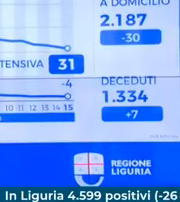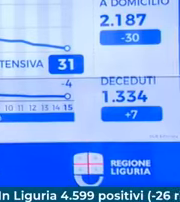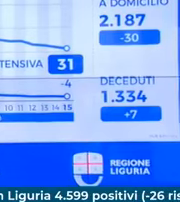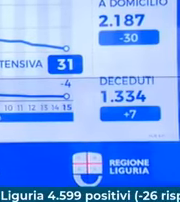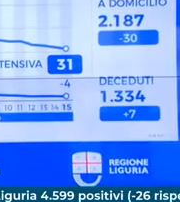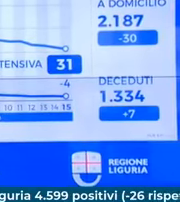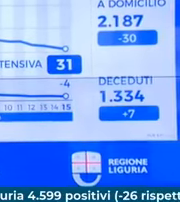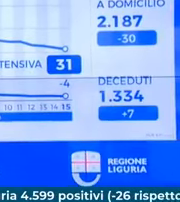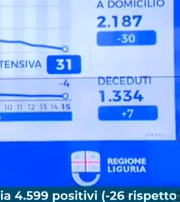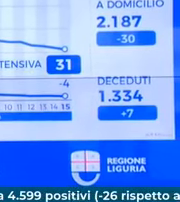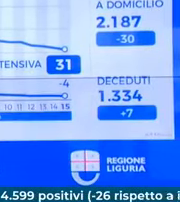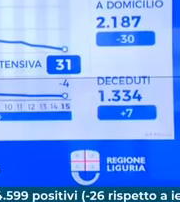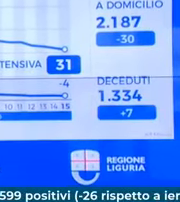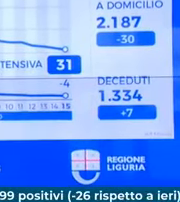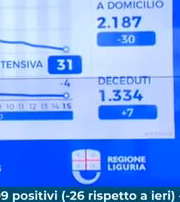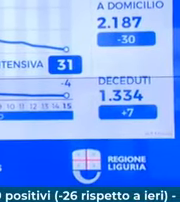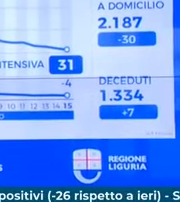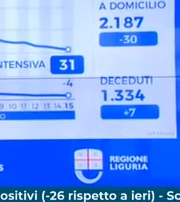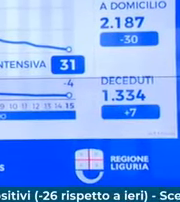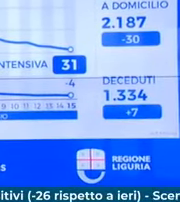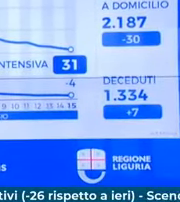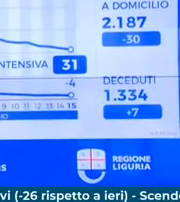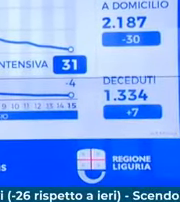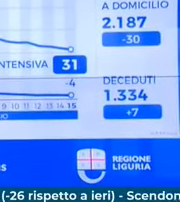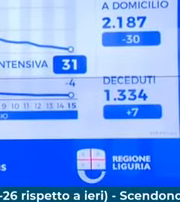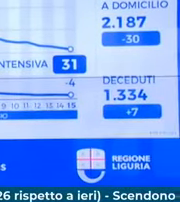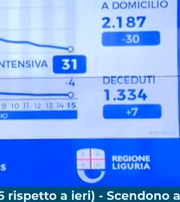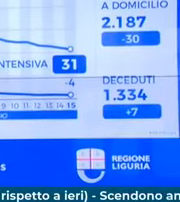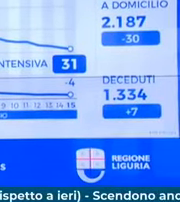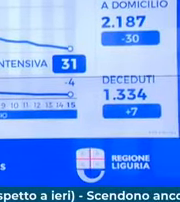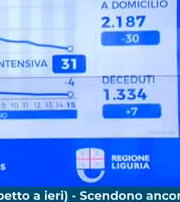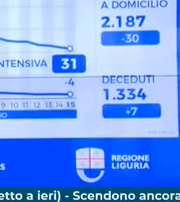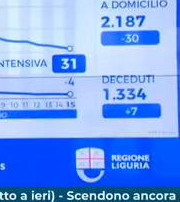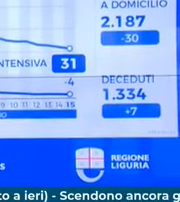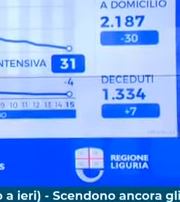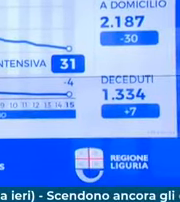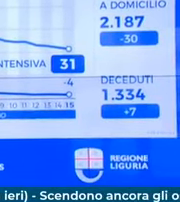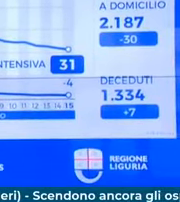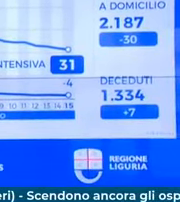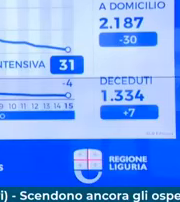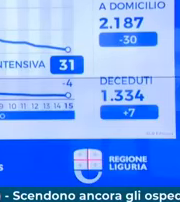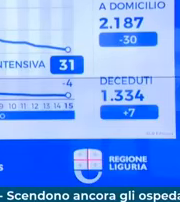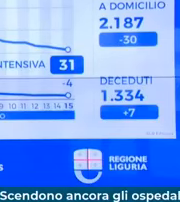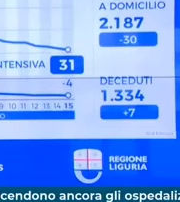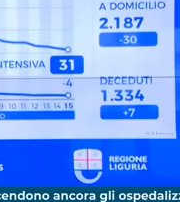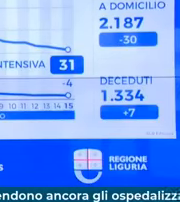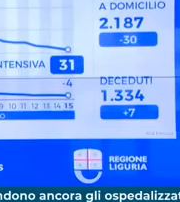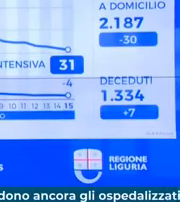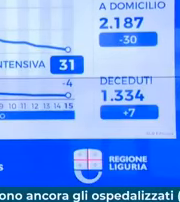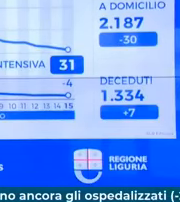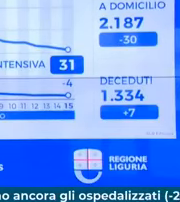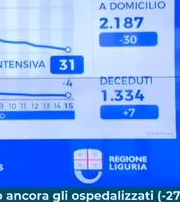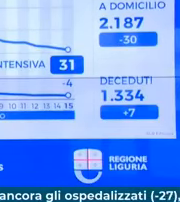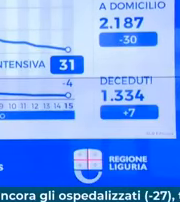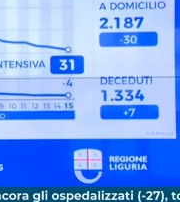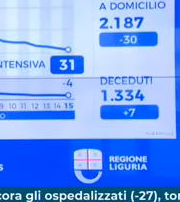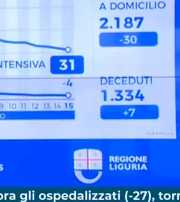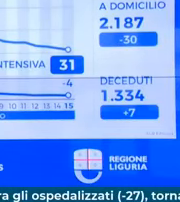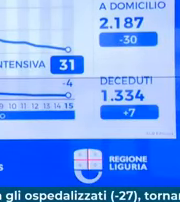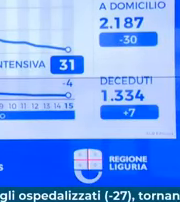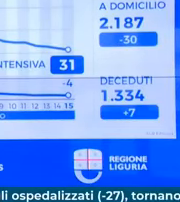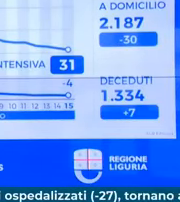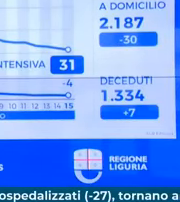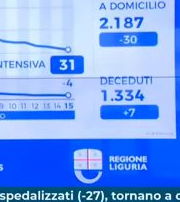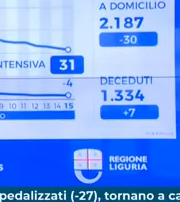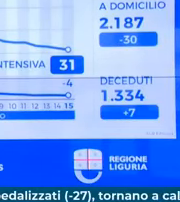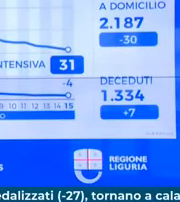4.599, come vi avevo detto. Calano ancora gli ospedalizzati in modo sensibile, sono meno 27 da ieri e raggiungono